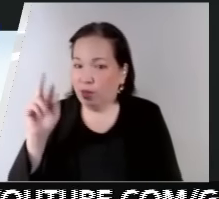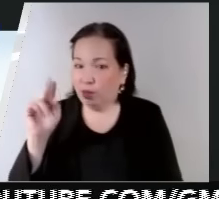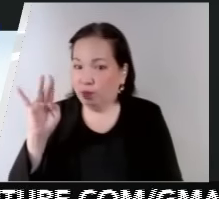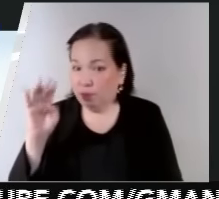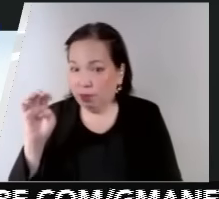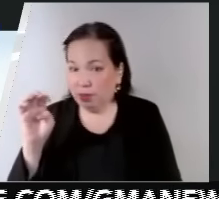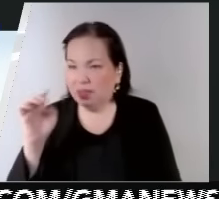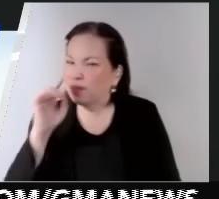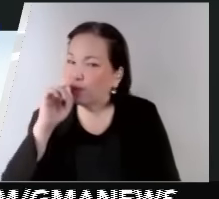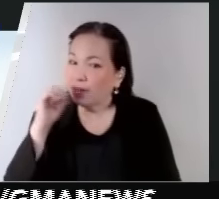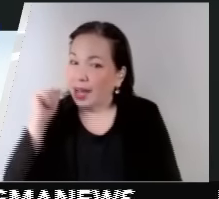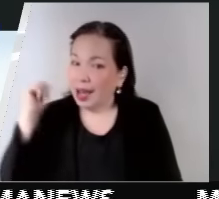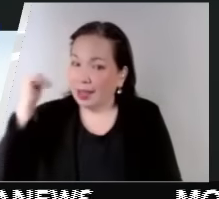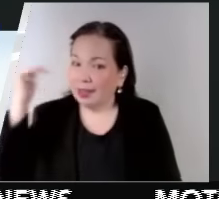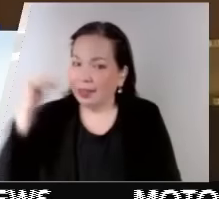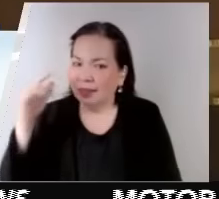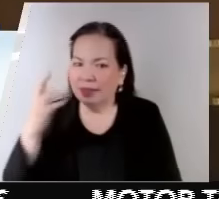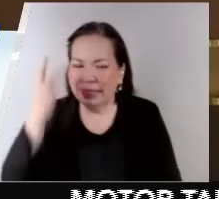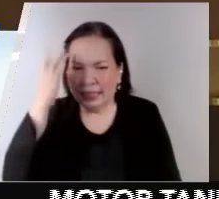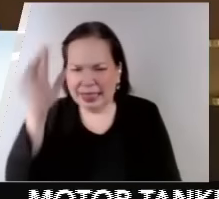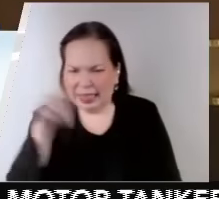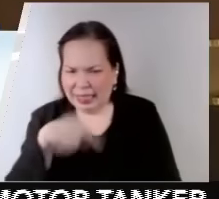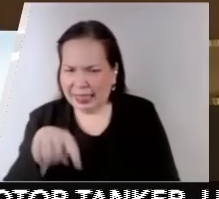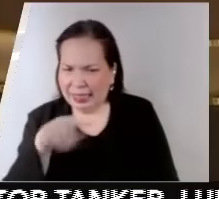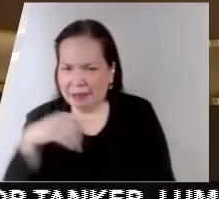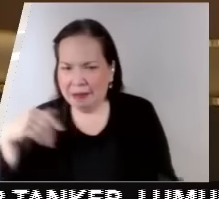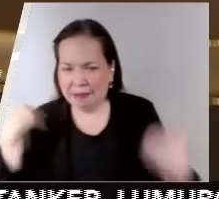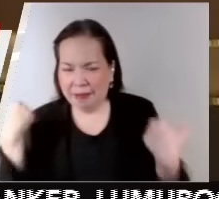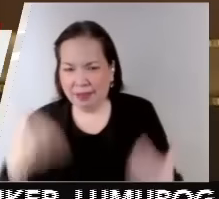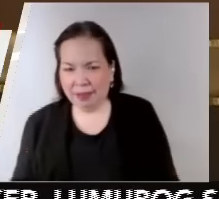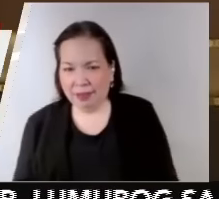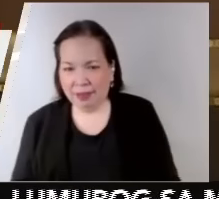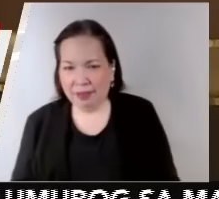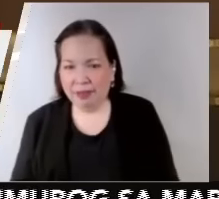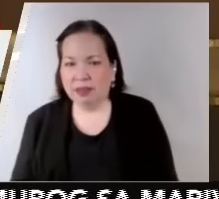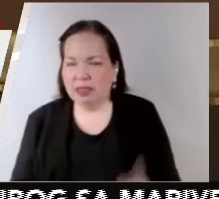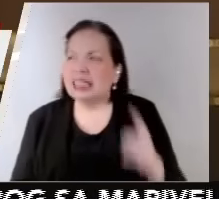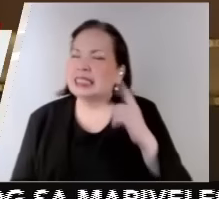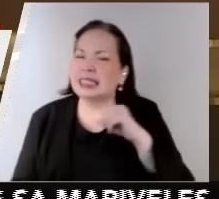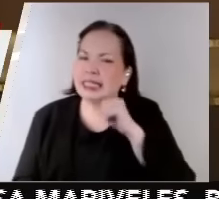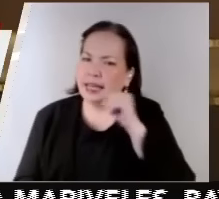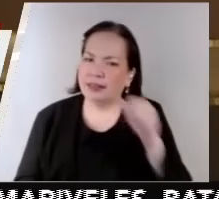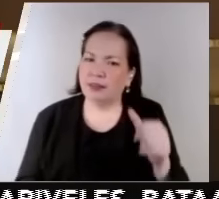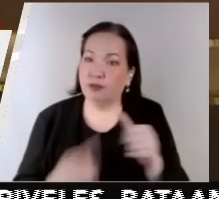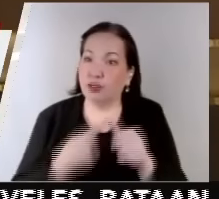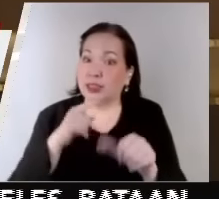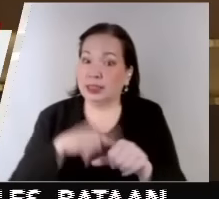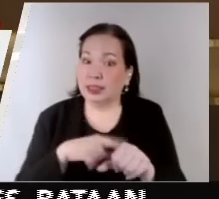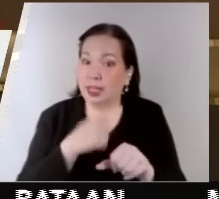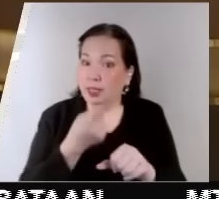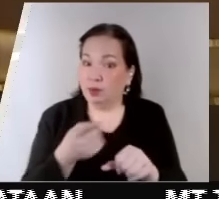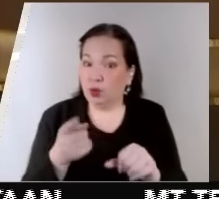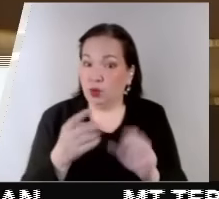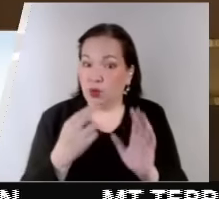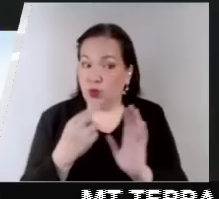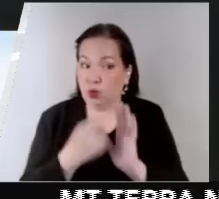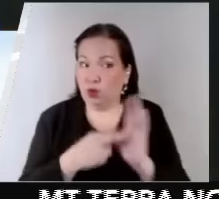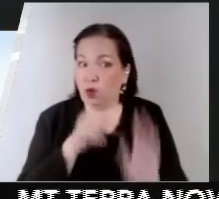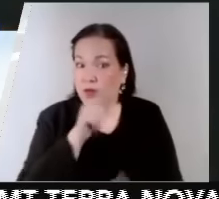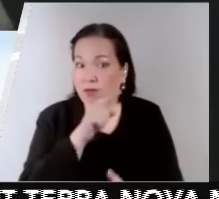performance ng child actors. Hindi ito ang first time na gumanap na batang Barbie. Yan si